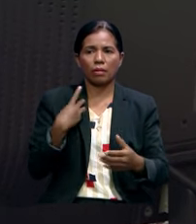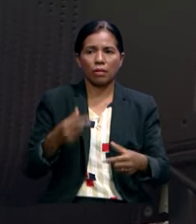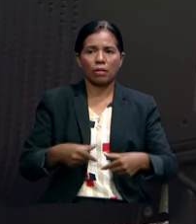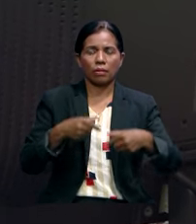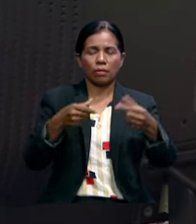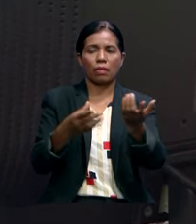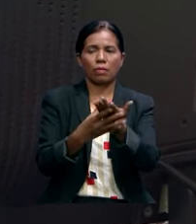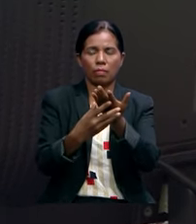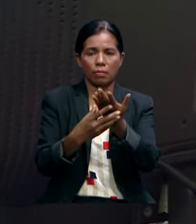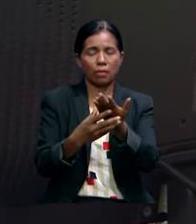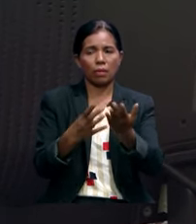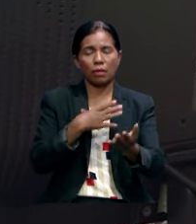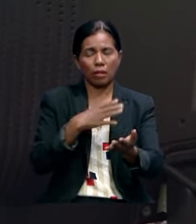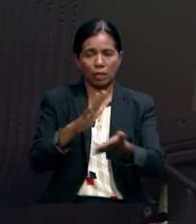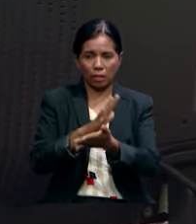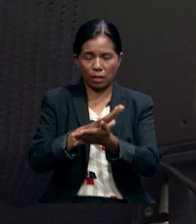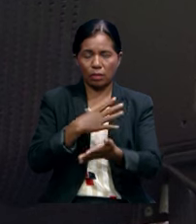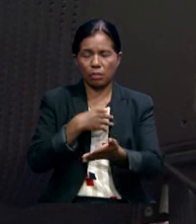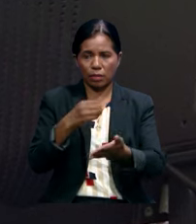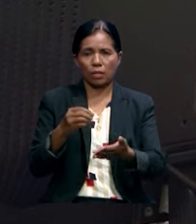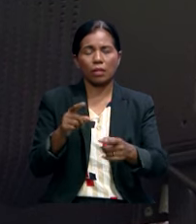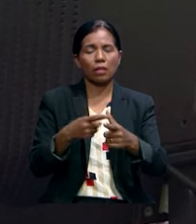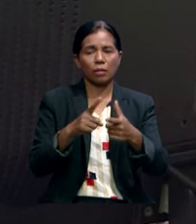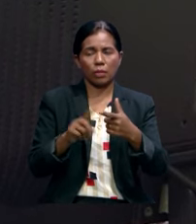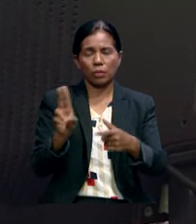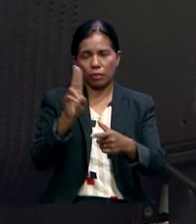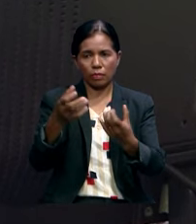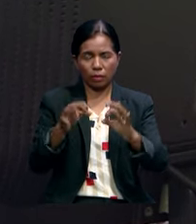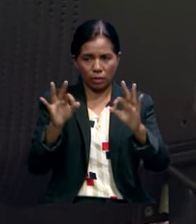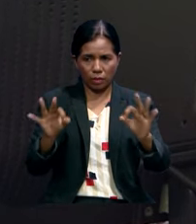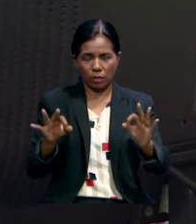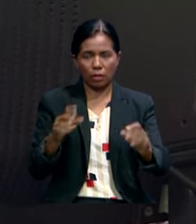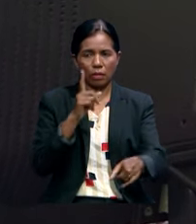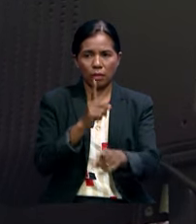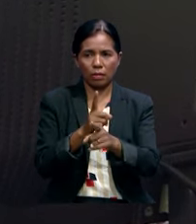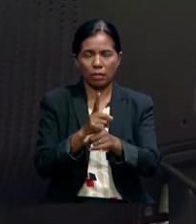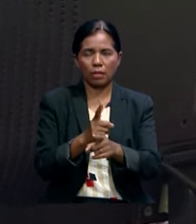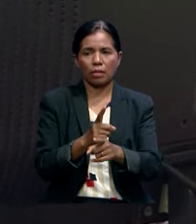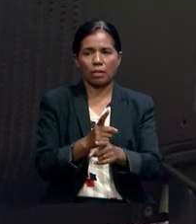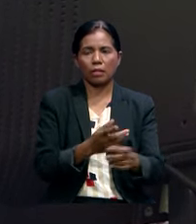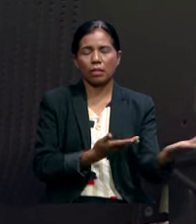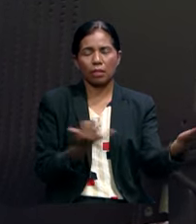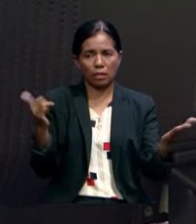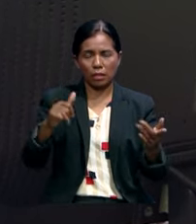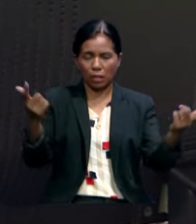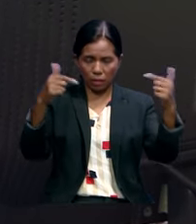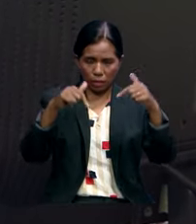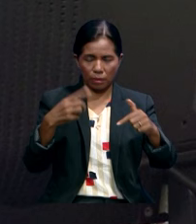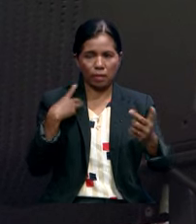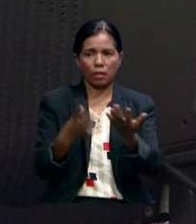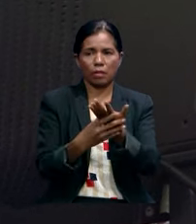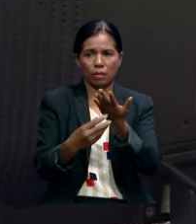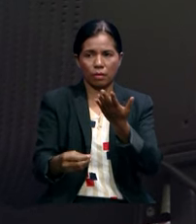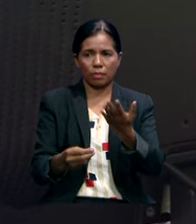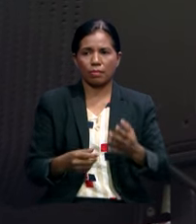mutin pare sira uza ter laiba se momento blo so to na maga sira mai ita prinda mutin